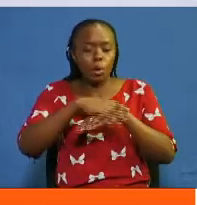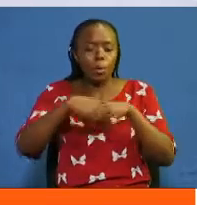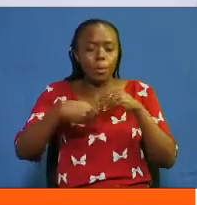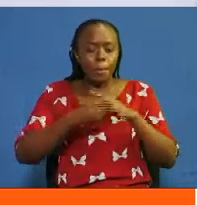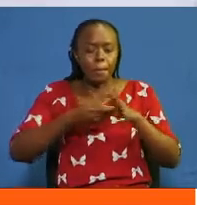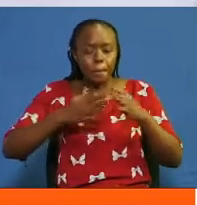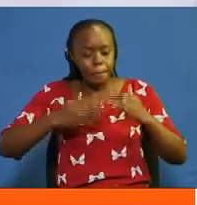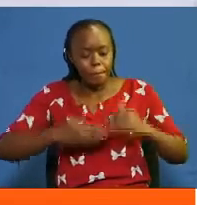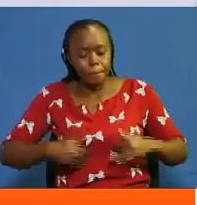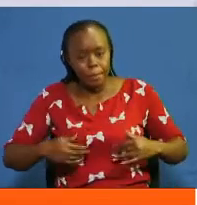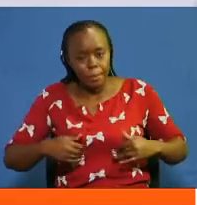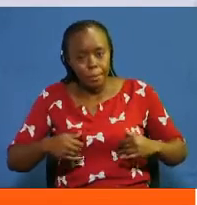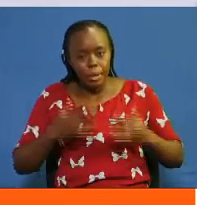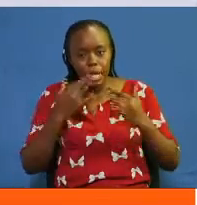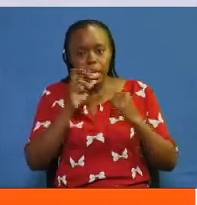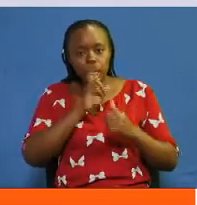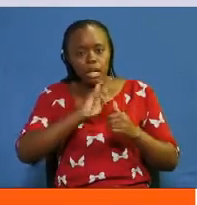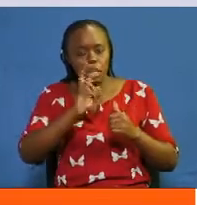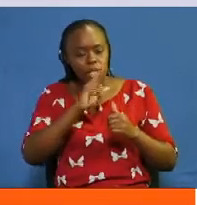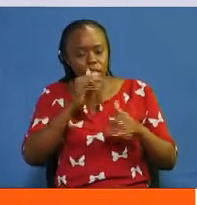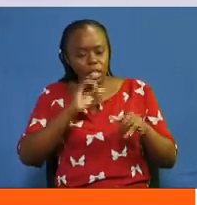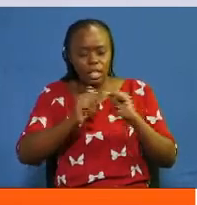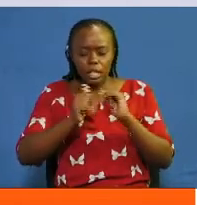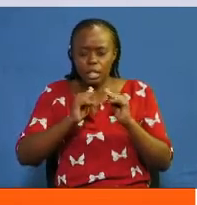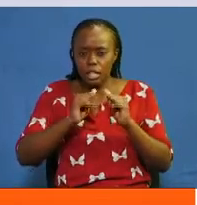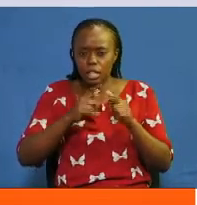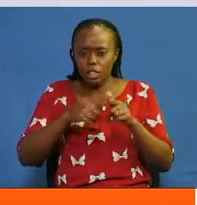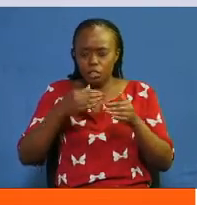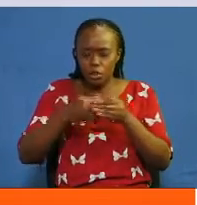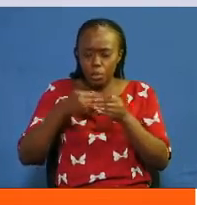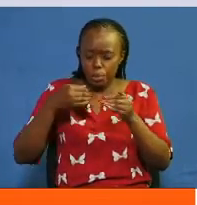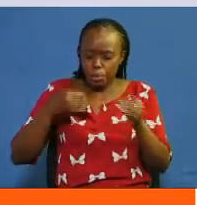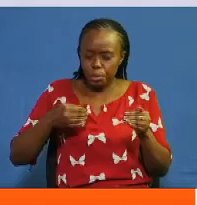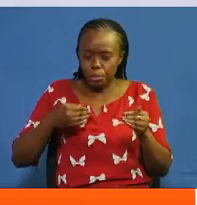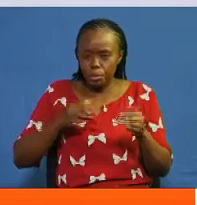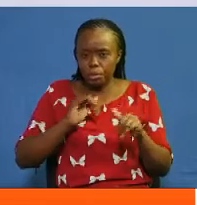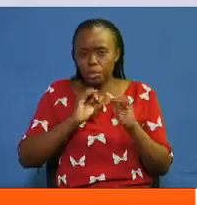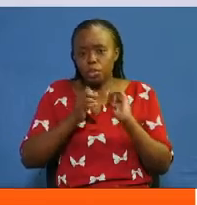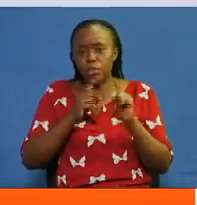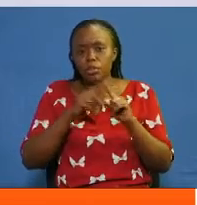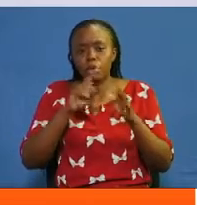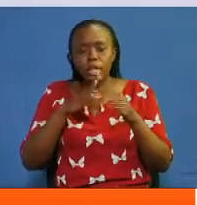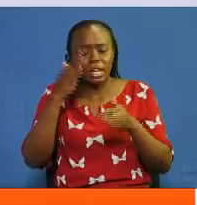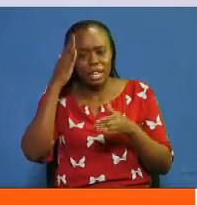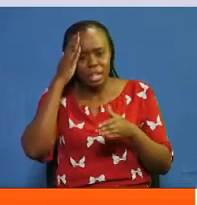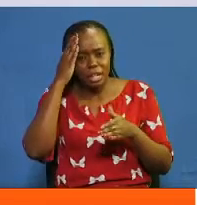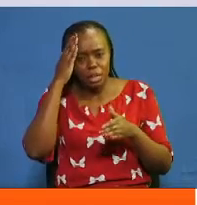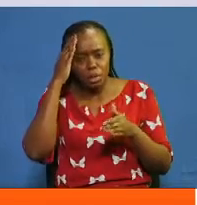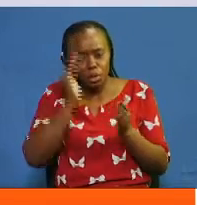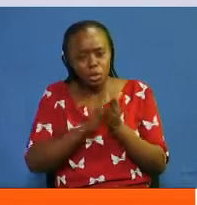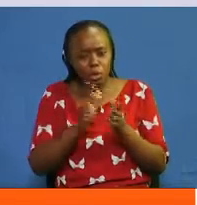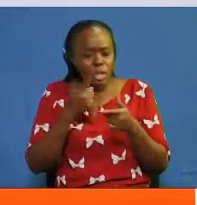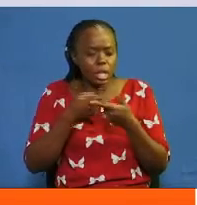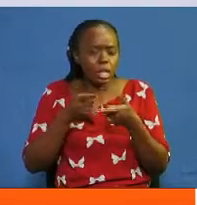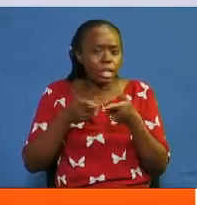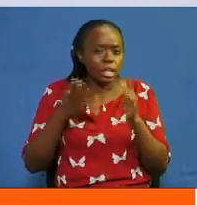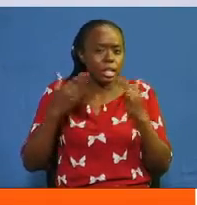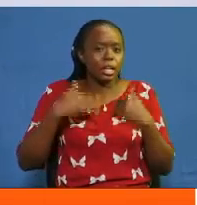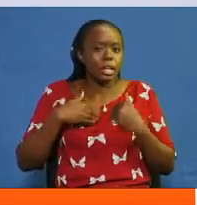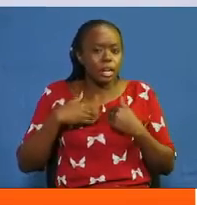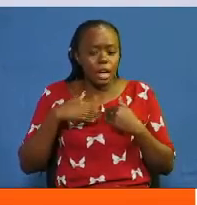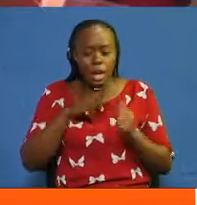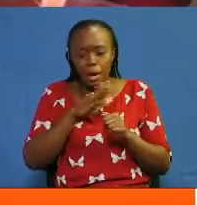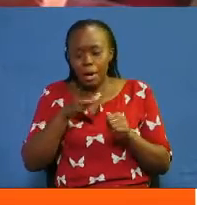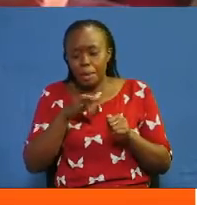maana tumeona tukiwacha youth nyuma, tukikosa kuhusisha youth, basi hatutakuwa na